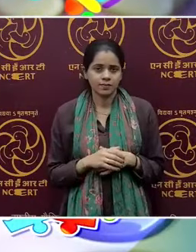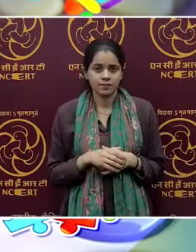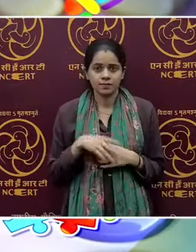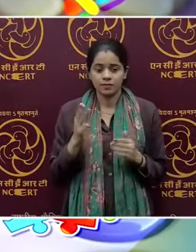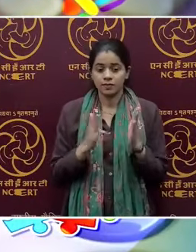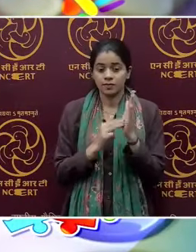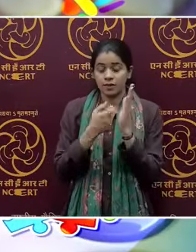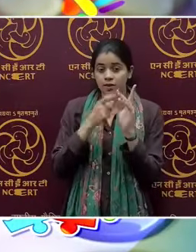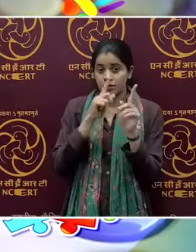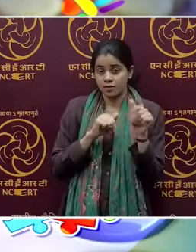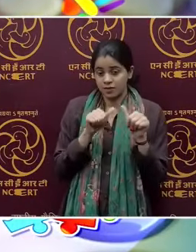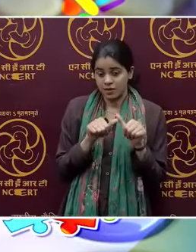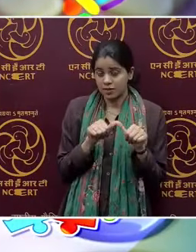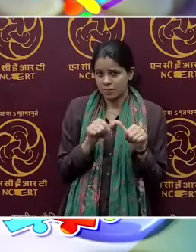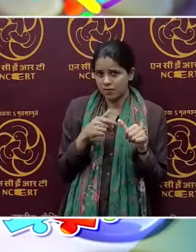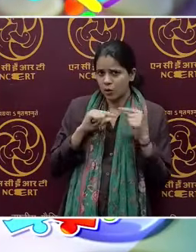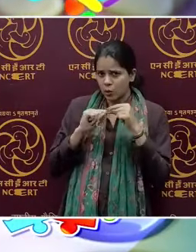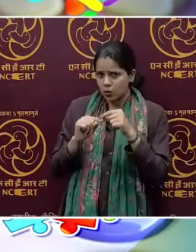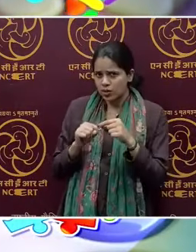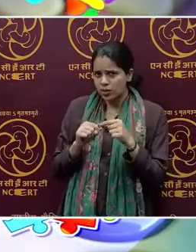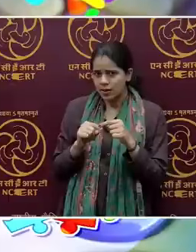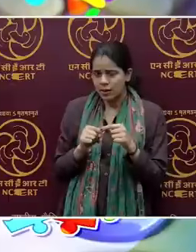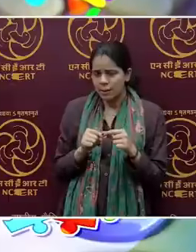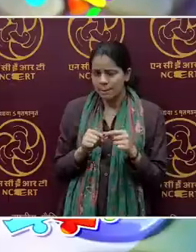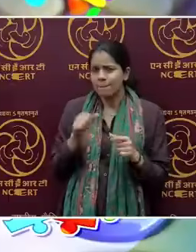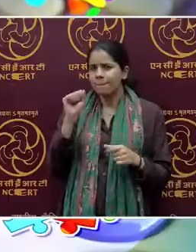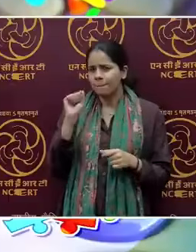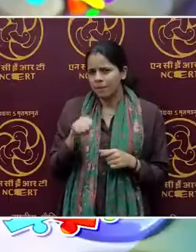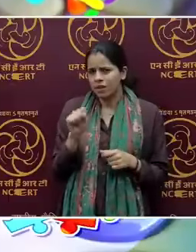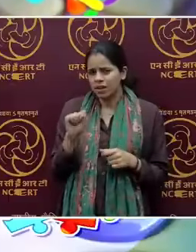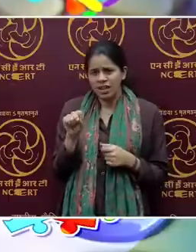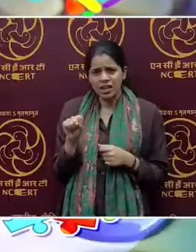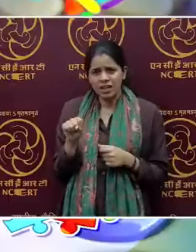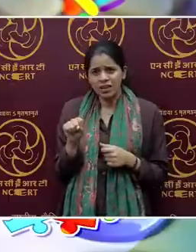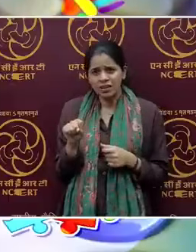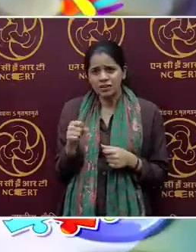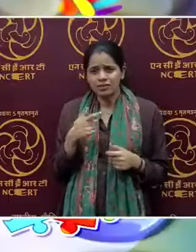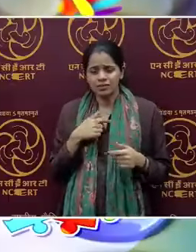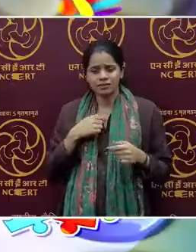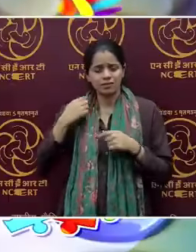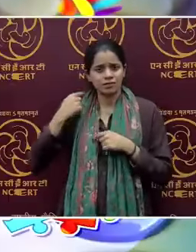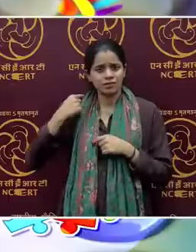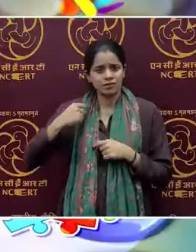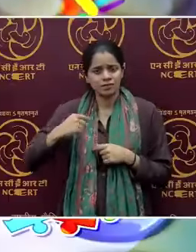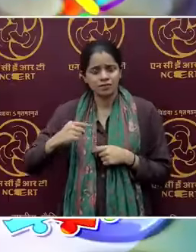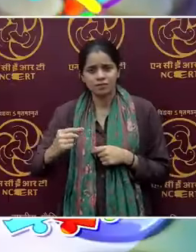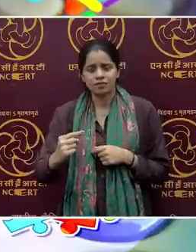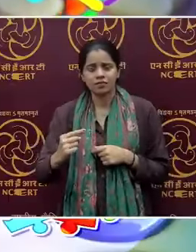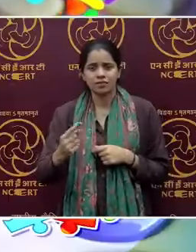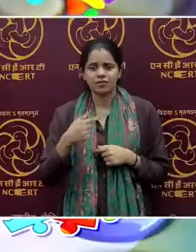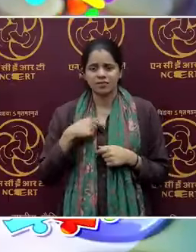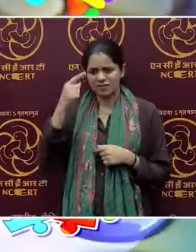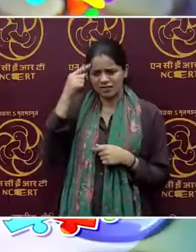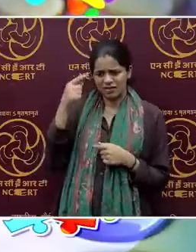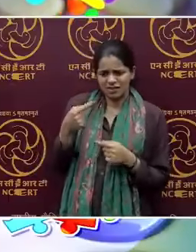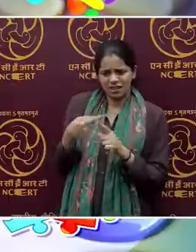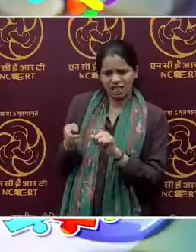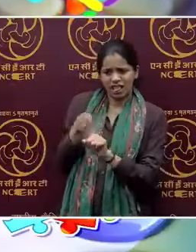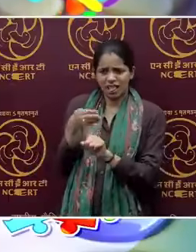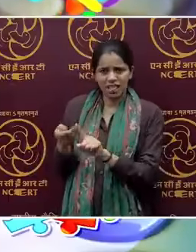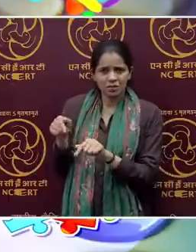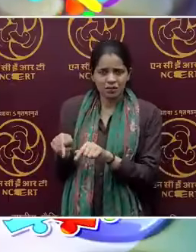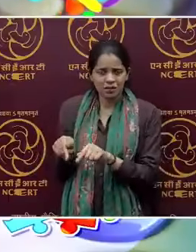दे सीन एज मैनिपुलेटिव? या समटाइम्स दे आर बिकॉज दे परसिस्ट. एंड लोग सोचते हैं कि ये मैनिपुलेटिव है.